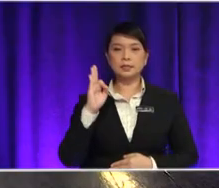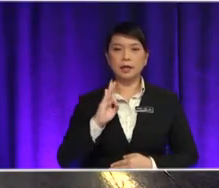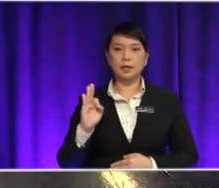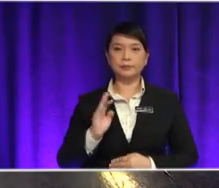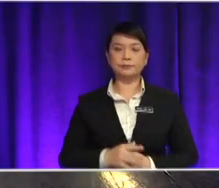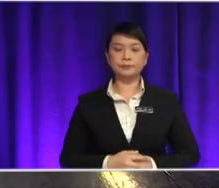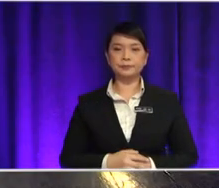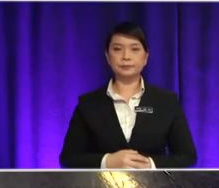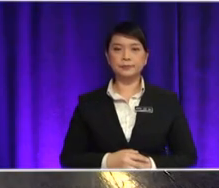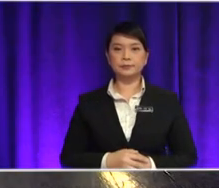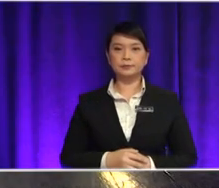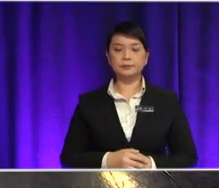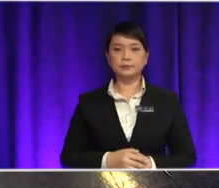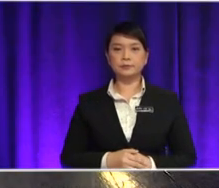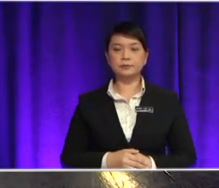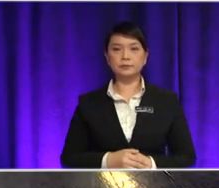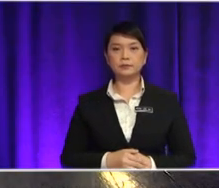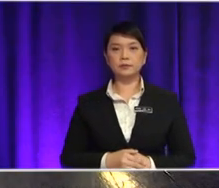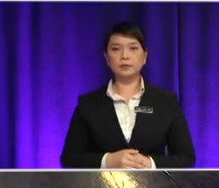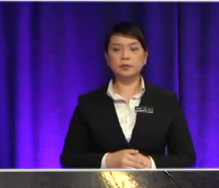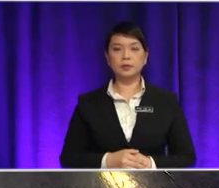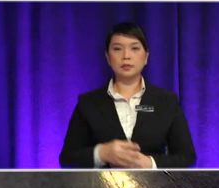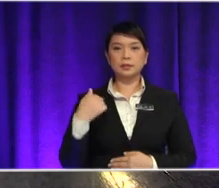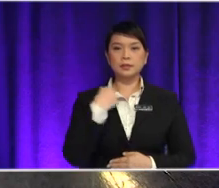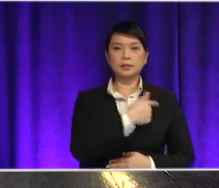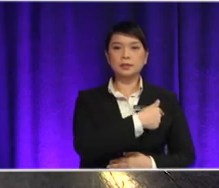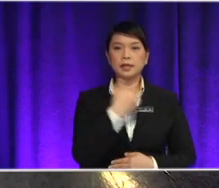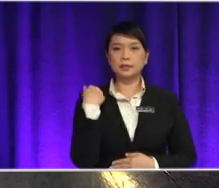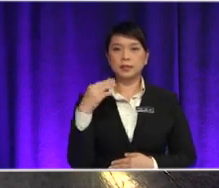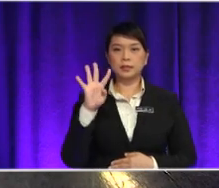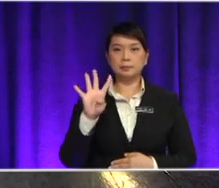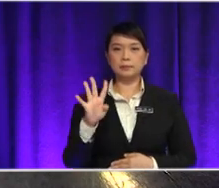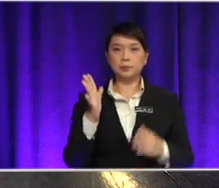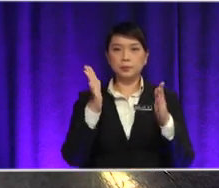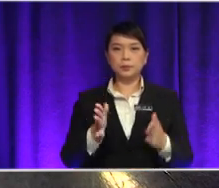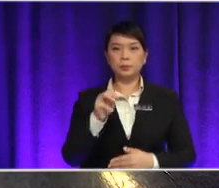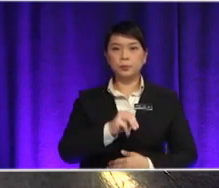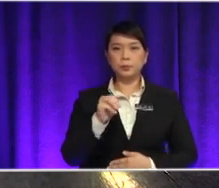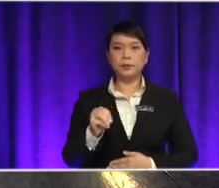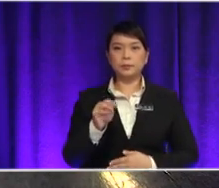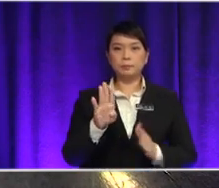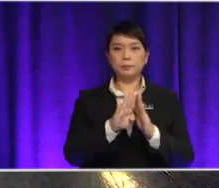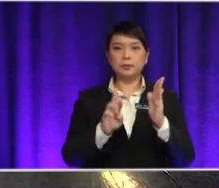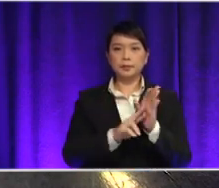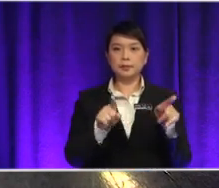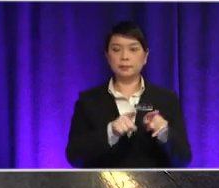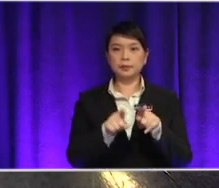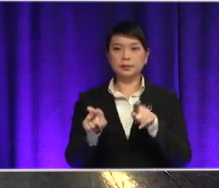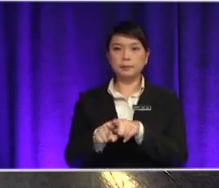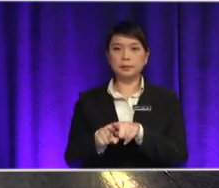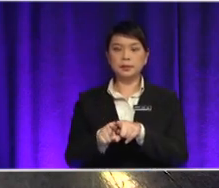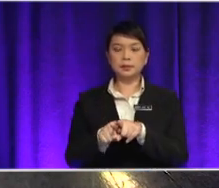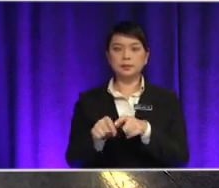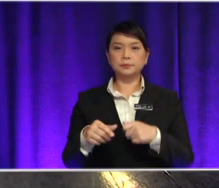kita mula Nisa, saya nak kenalkan kita ada 4 orang murid bersama dengan kita. Betul tu. Atau bersama dengan saya hari ini.